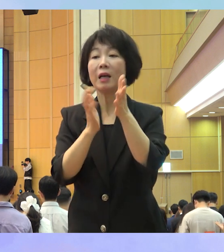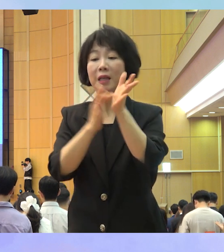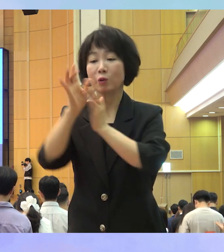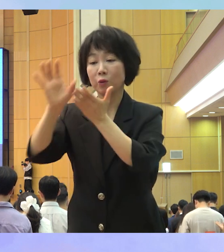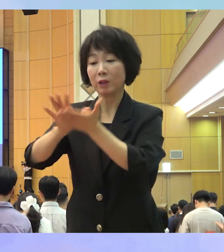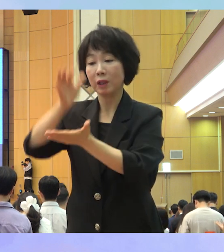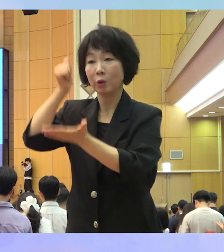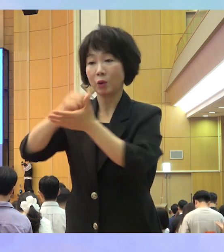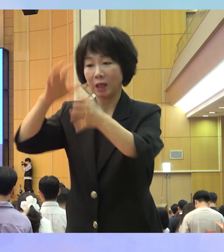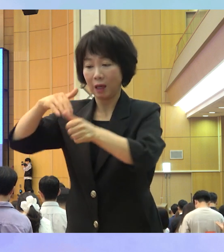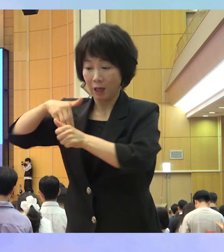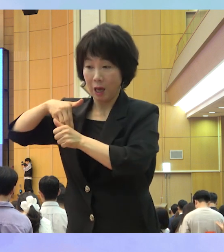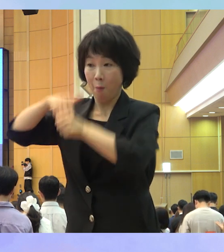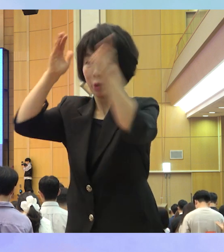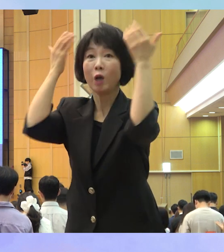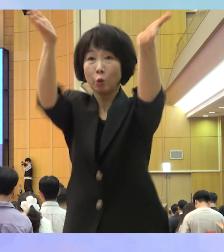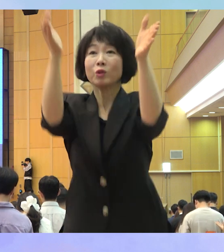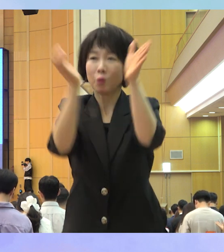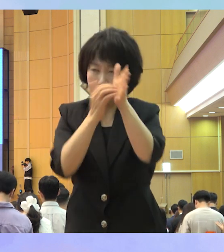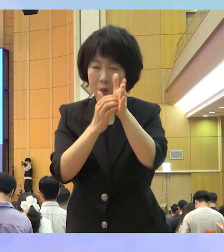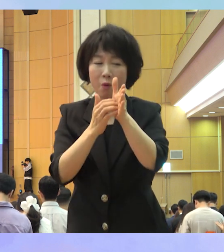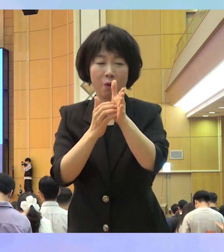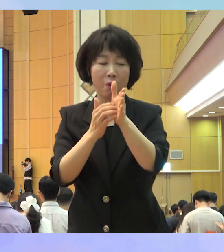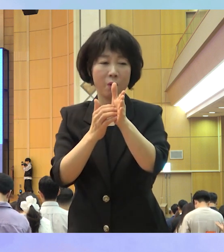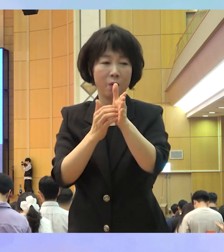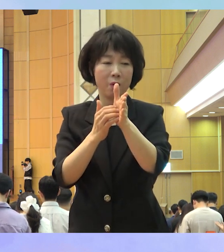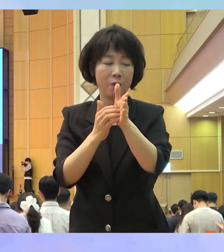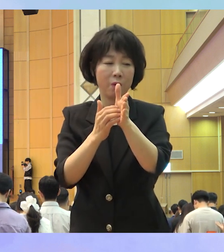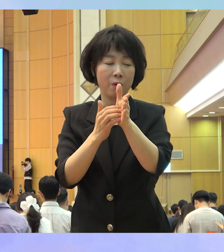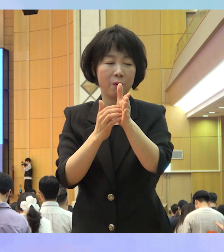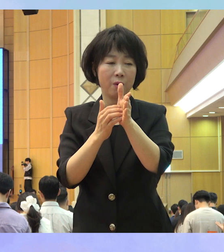독생자 예수 그리스도를 이 땅에 보내시고